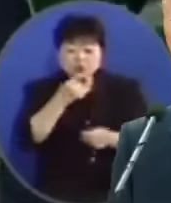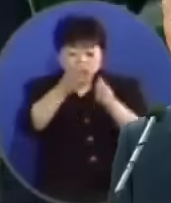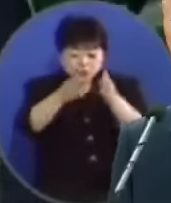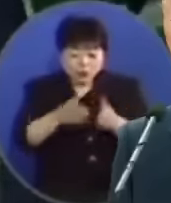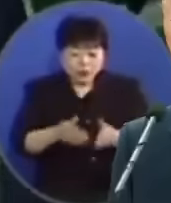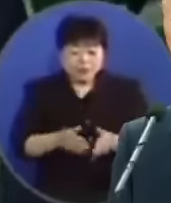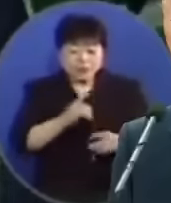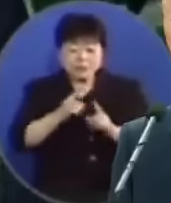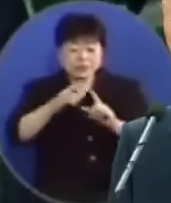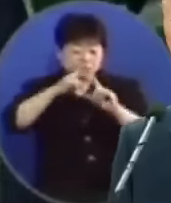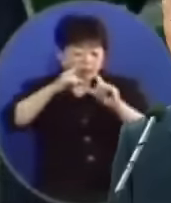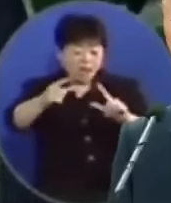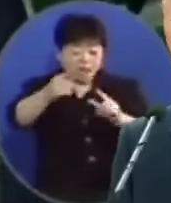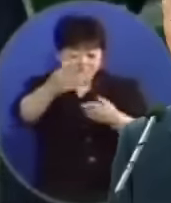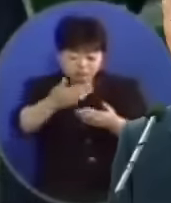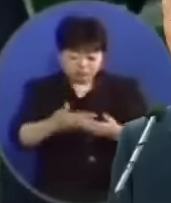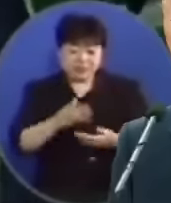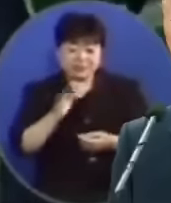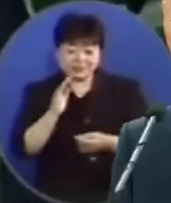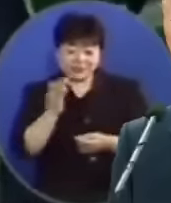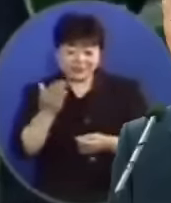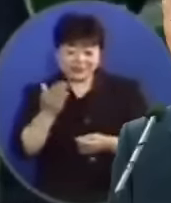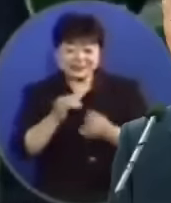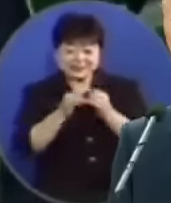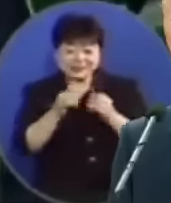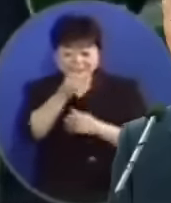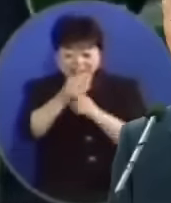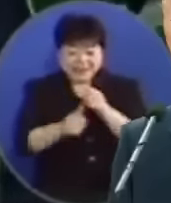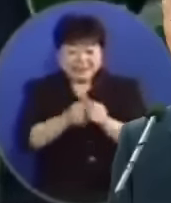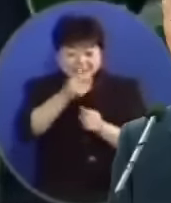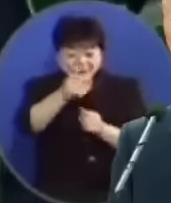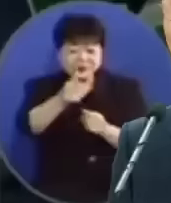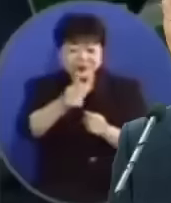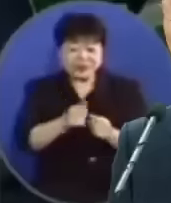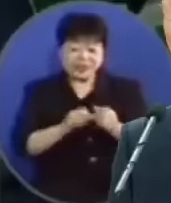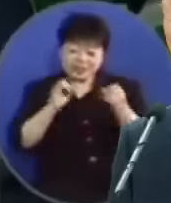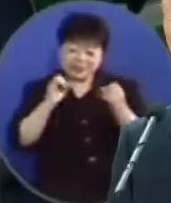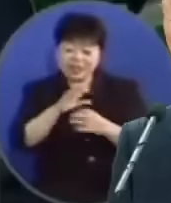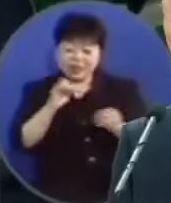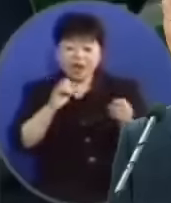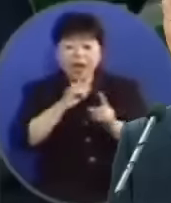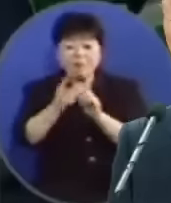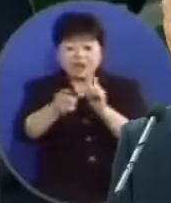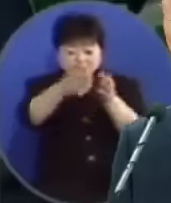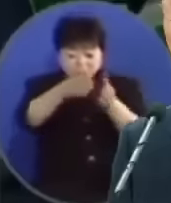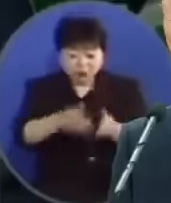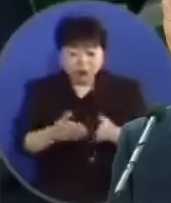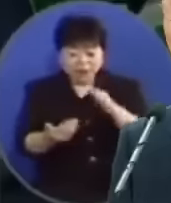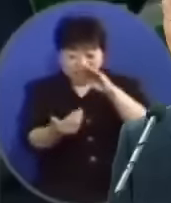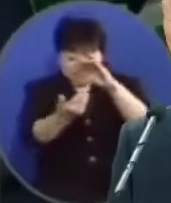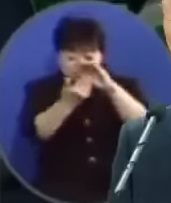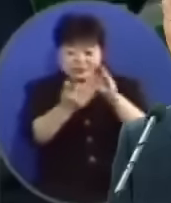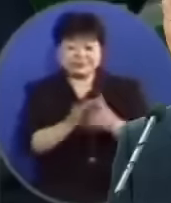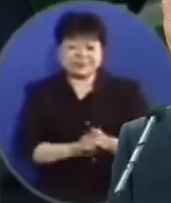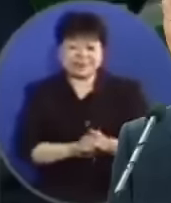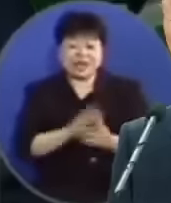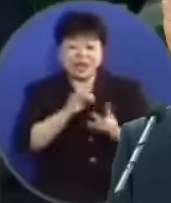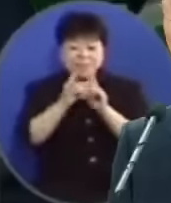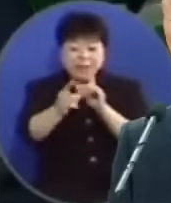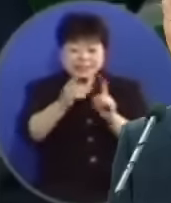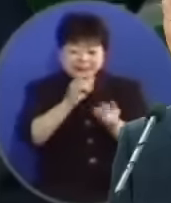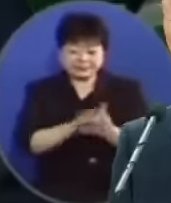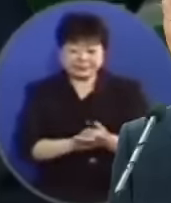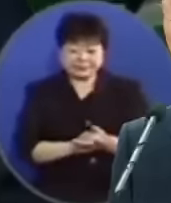통해서 말씀을 우리에게 주시는 것입니다. 인간과 하나님과의 대화는 말씀을 통해서 이루어지는 것이요,